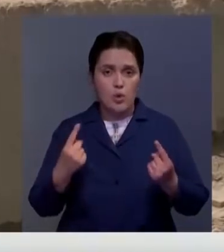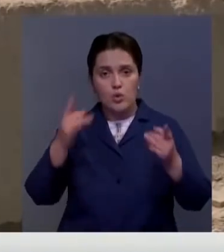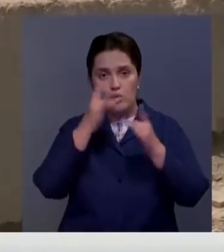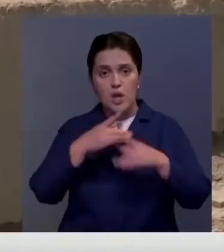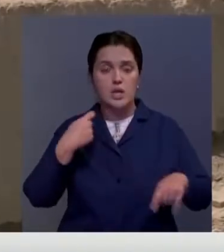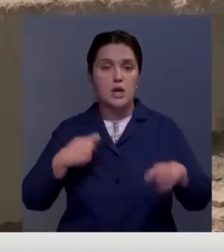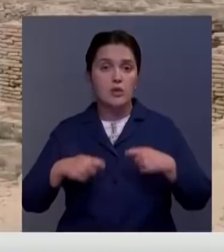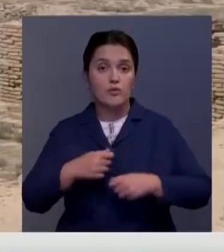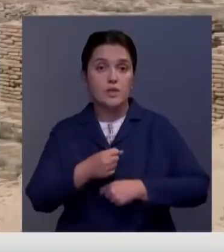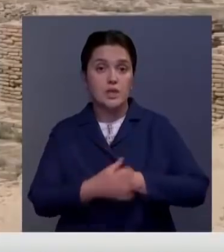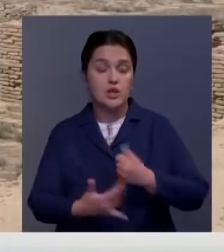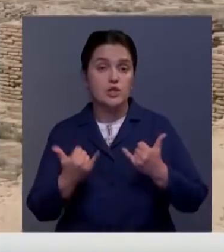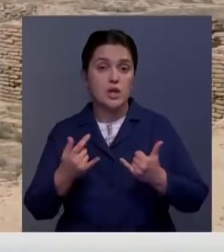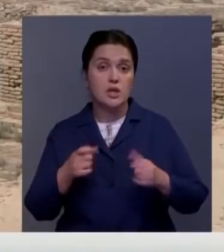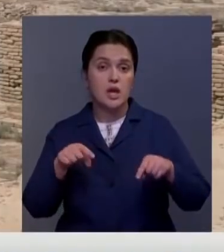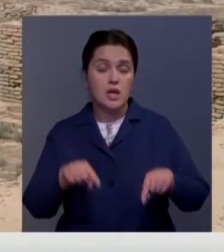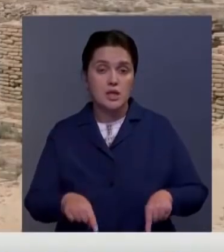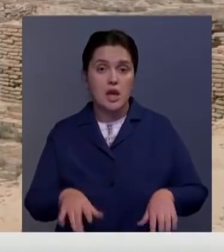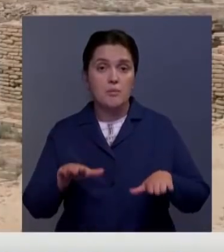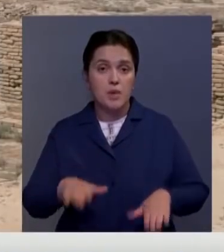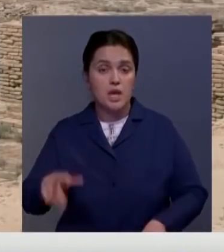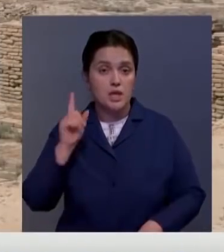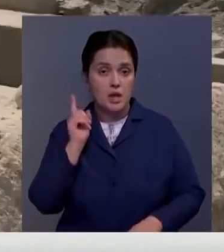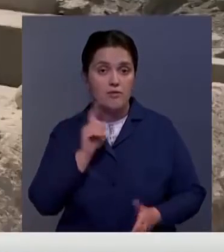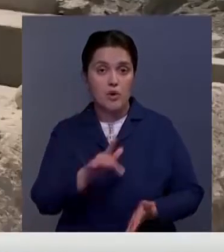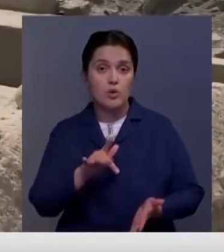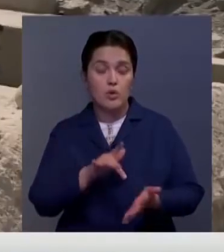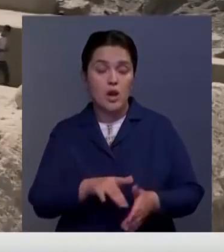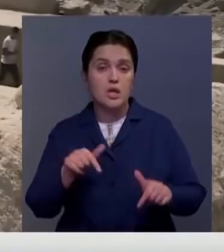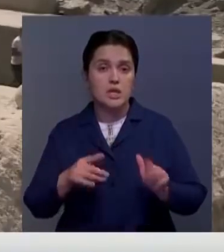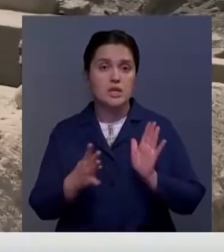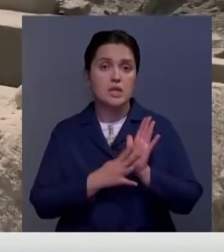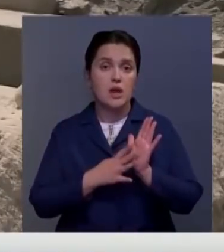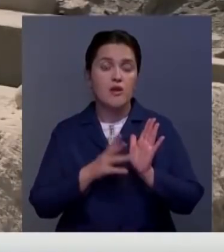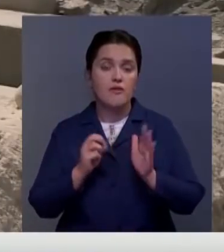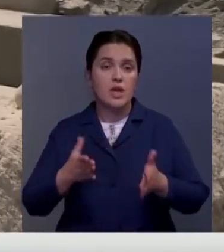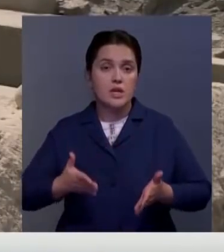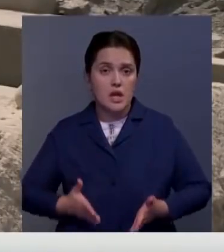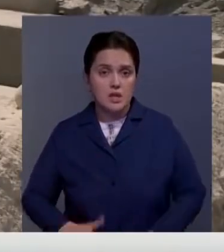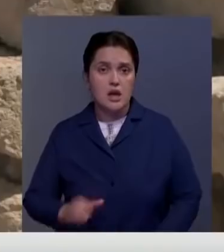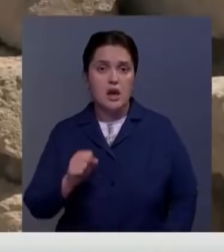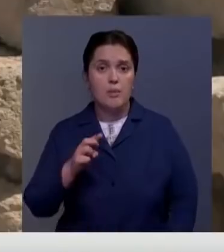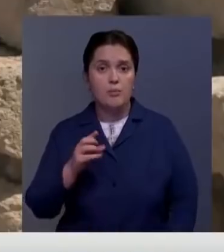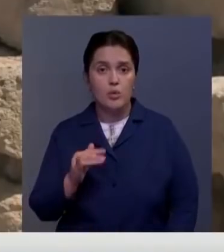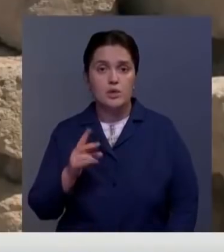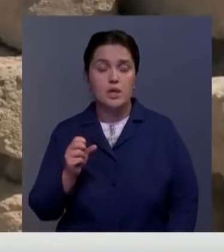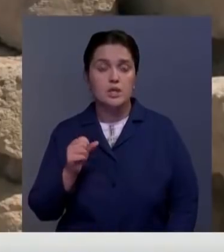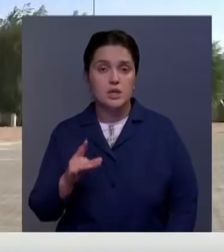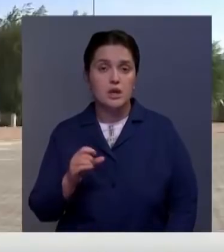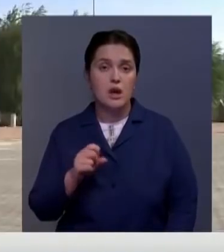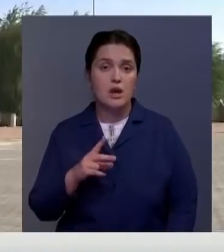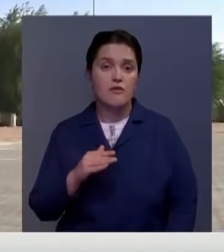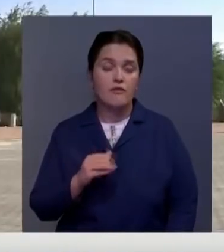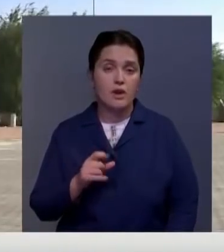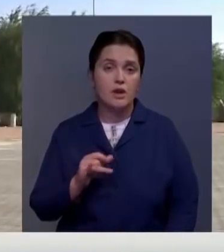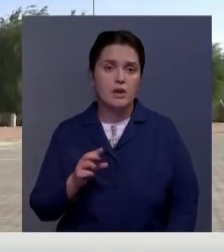центр. Сейчас на этом месте древнее городище. Именно здесь в 9 веке родился Абу Насыр Аль-Фараби, впоследствии прославившийся